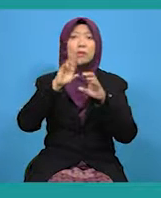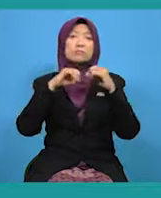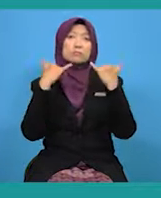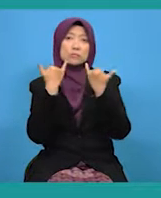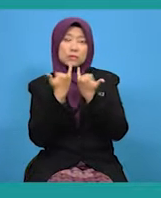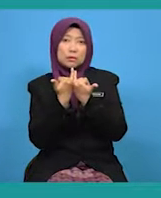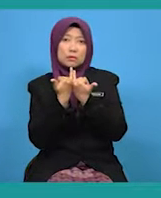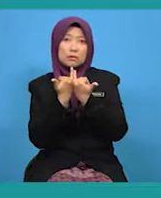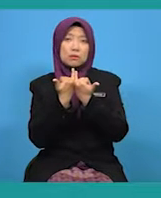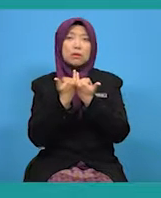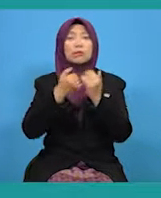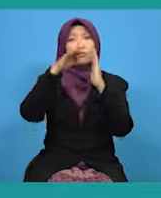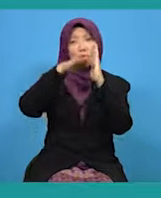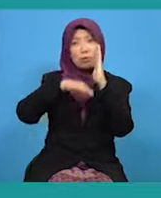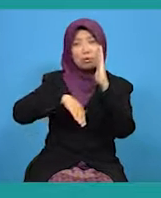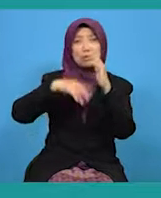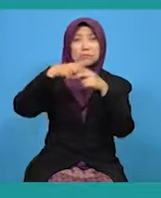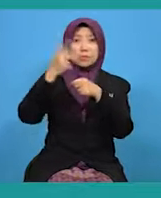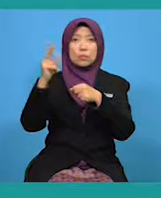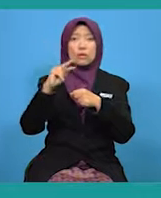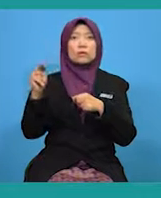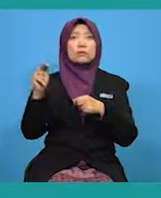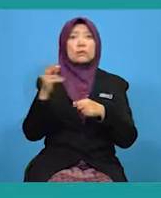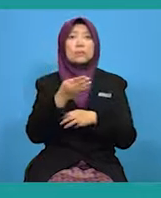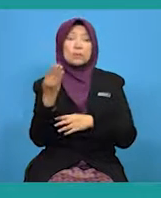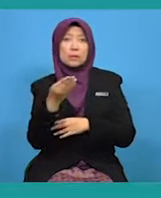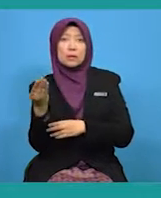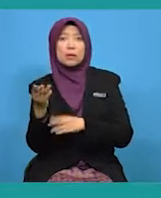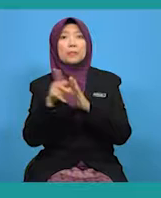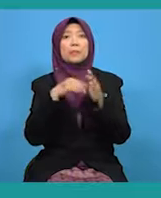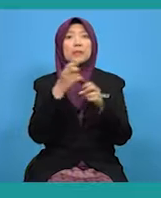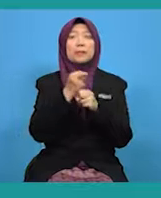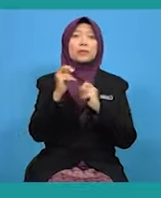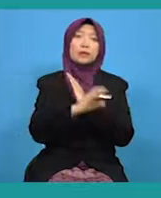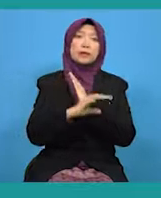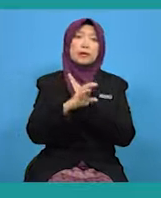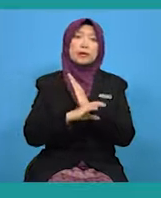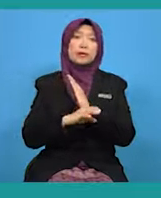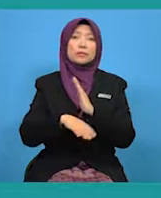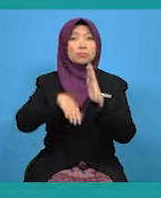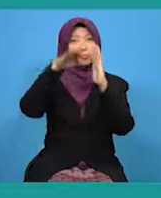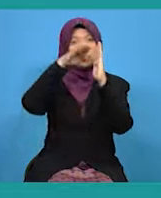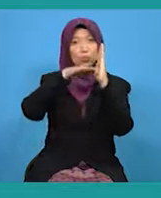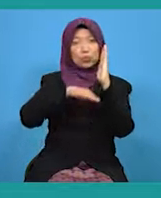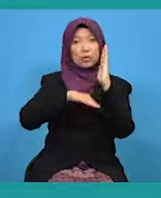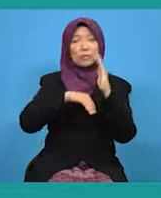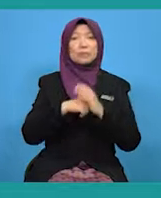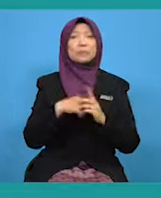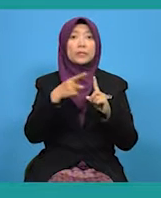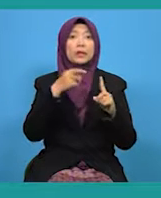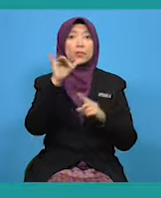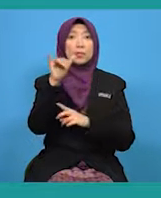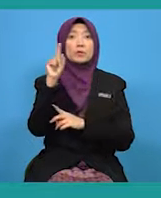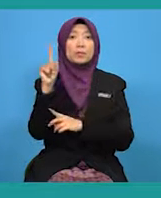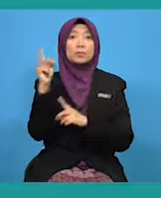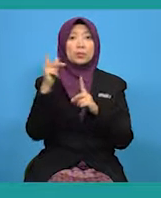firma cenderung mengurangkan output menyebabkan pendapatan negara akan berkurang dari way